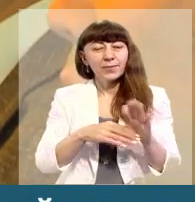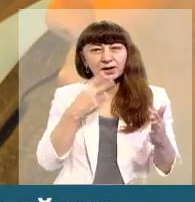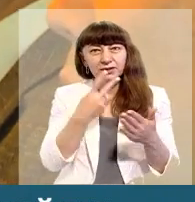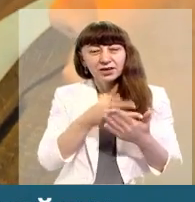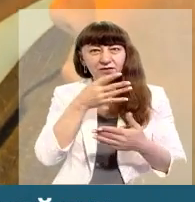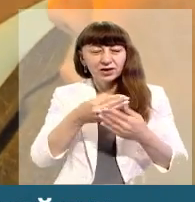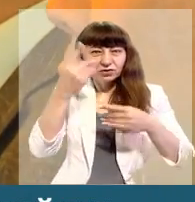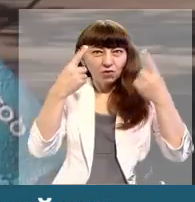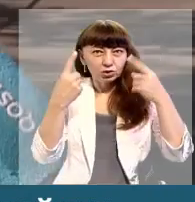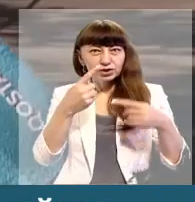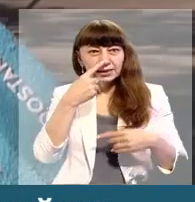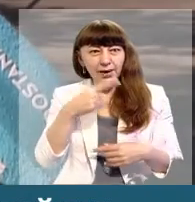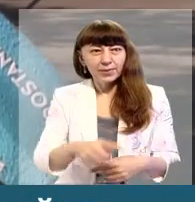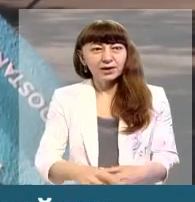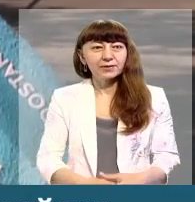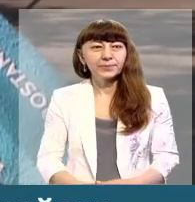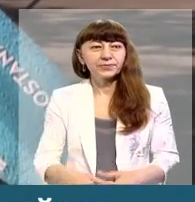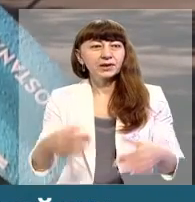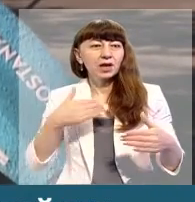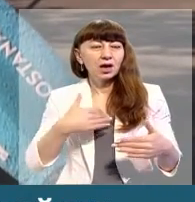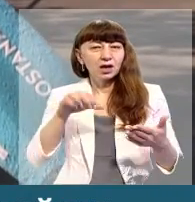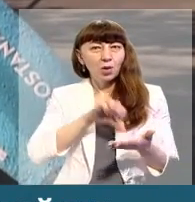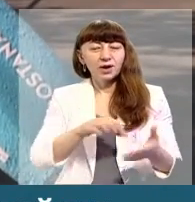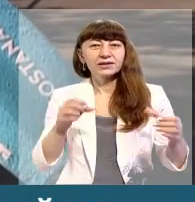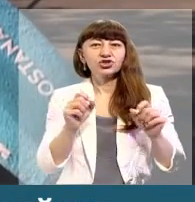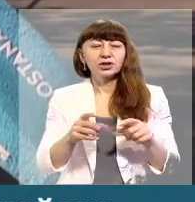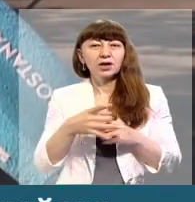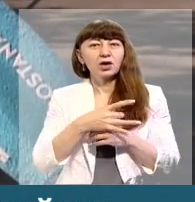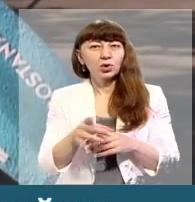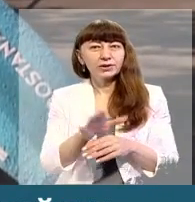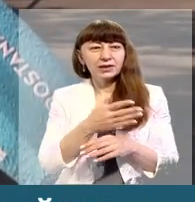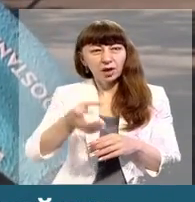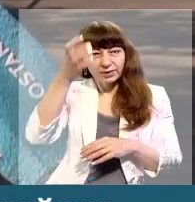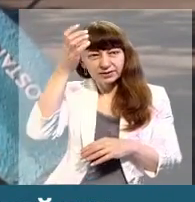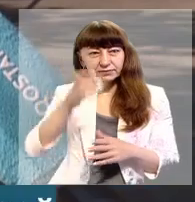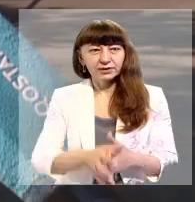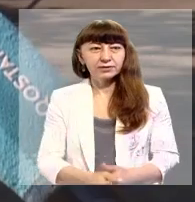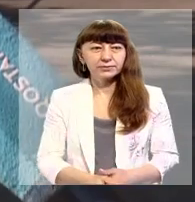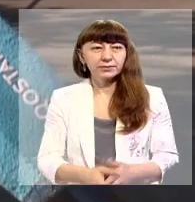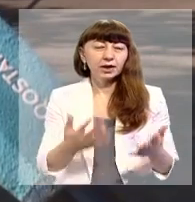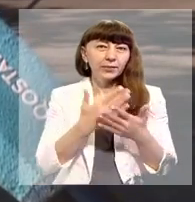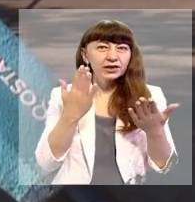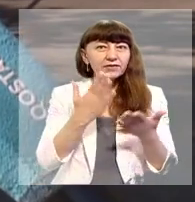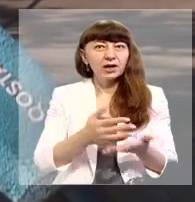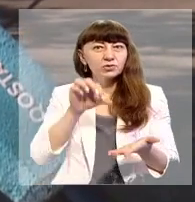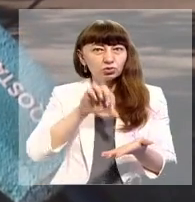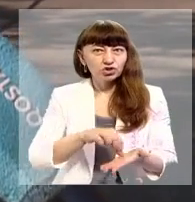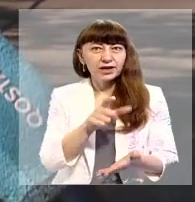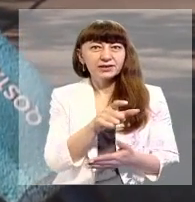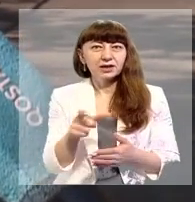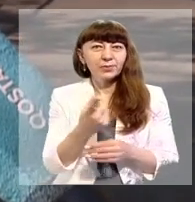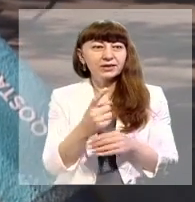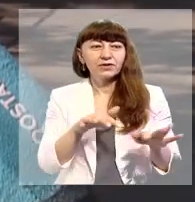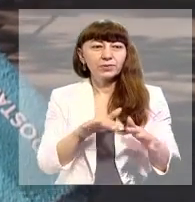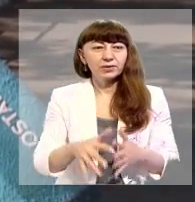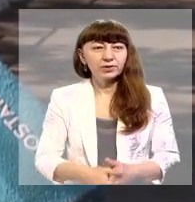свои творческие номера. Я представляю команду Жатигоринского района отдела образования. Мы являемся участниками данного